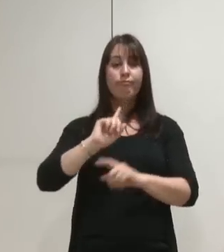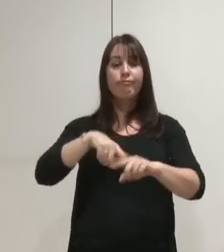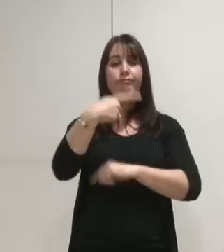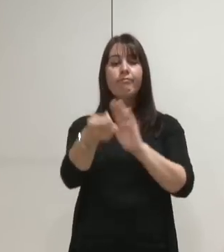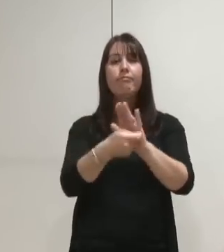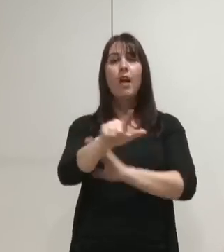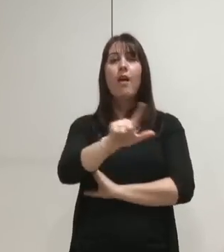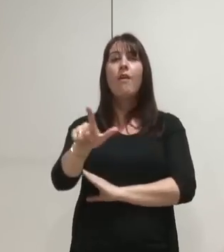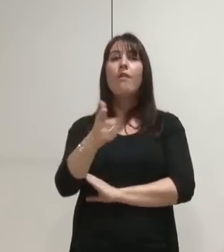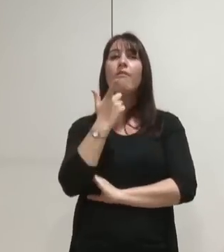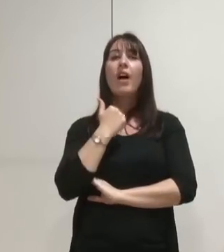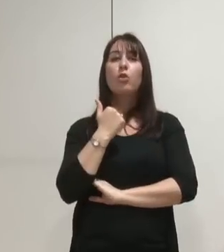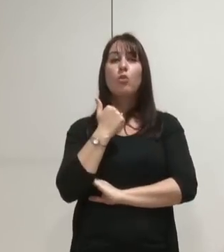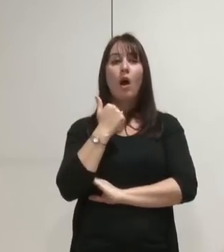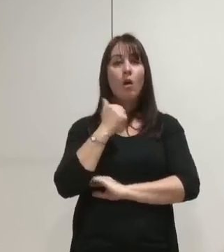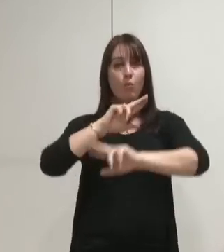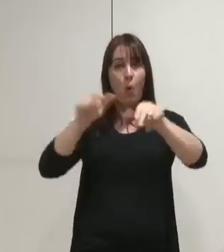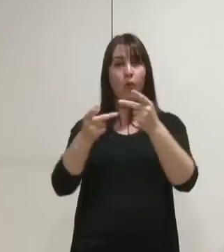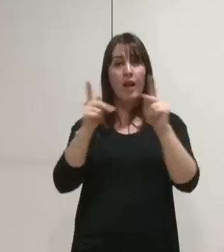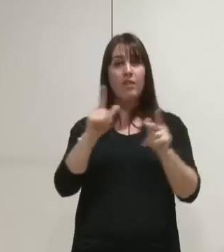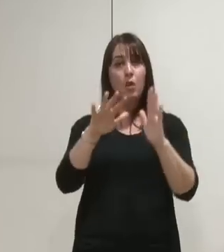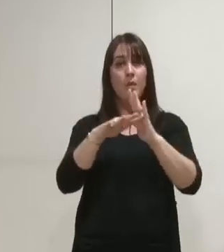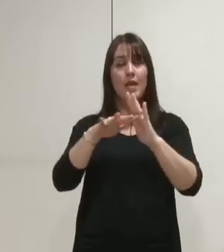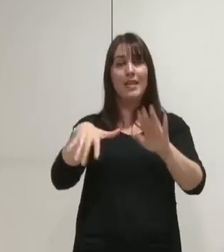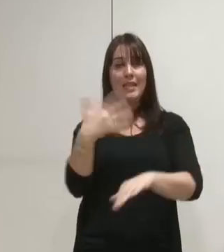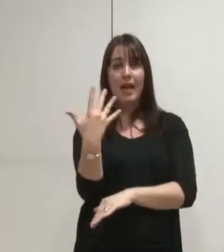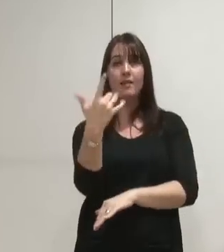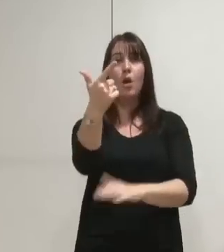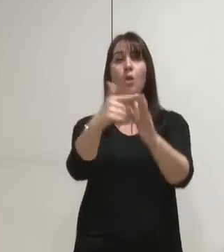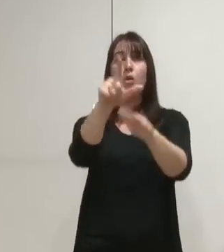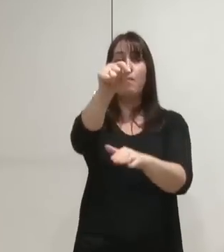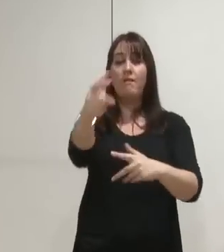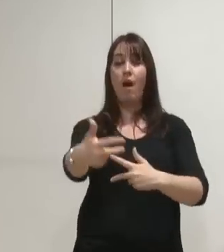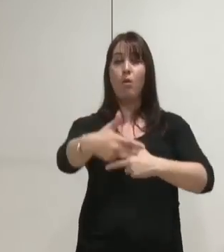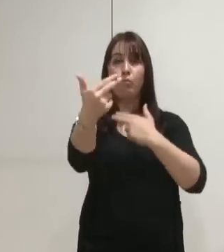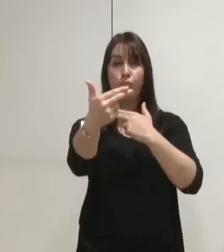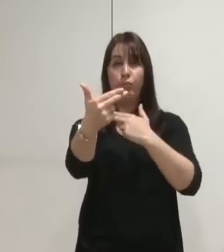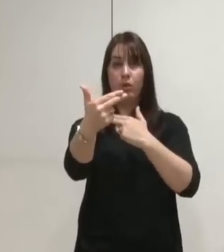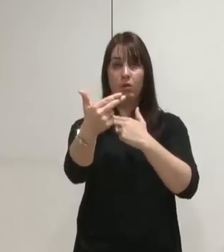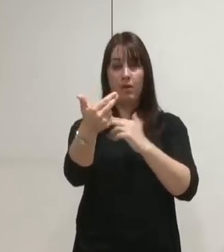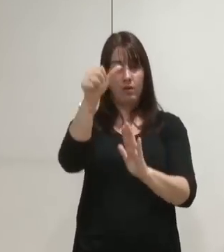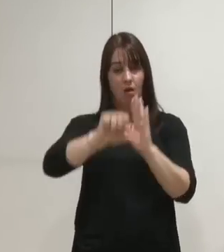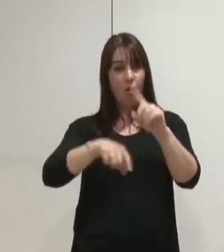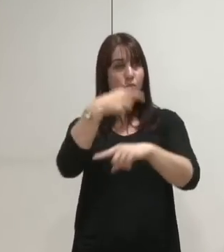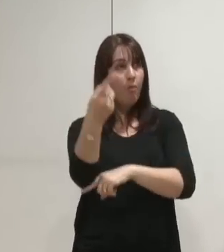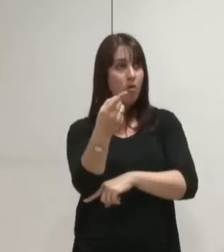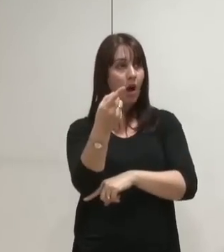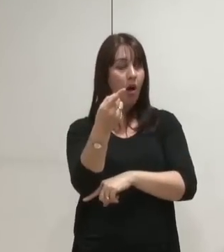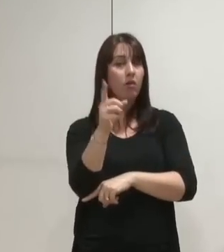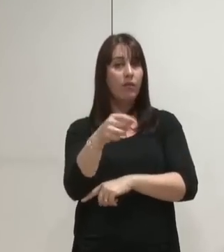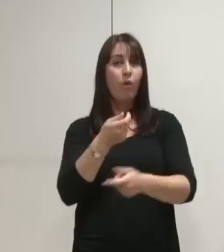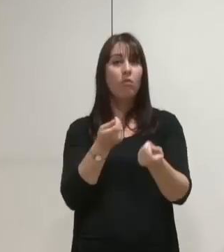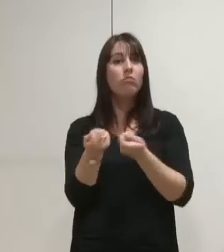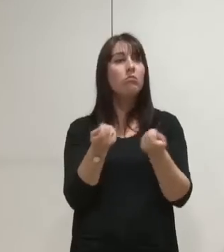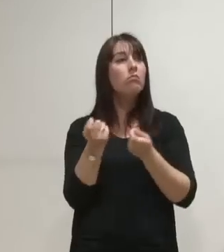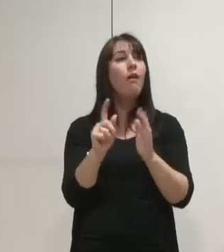juin pour un futur contrat de ville 2015-2020 donc j'imagine que le 22